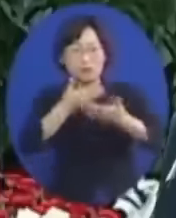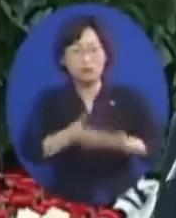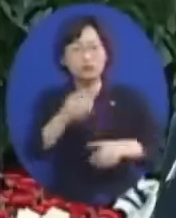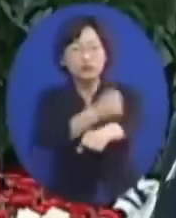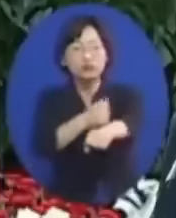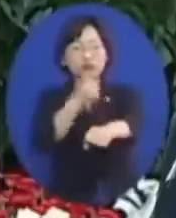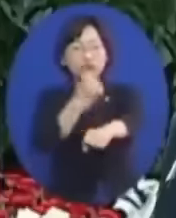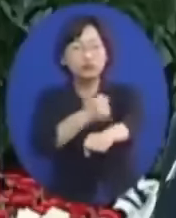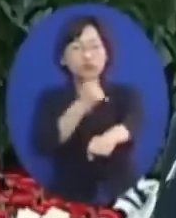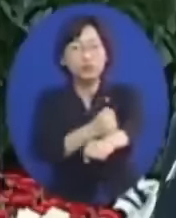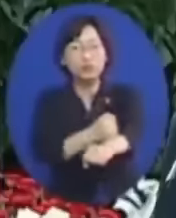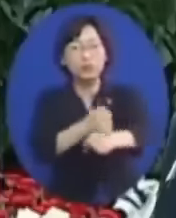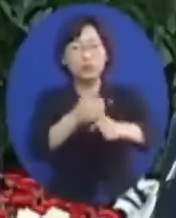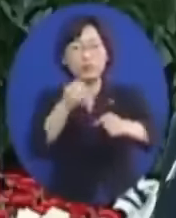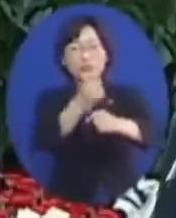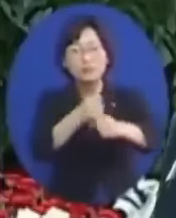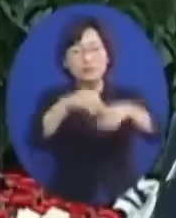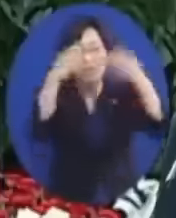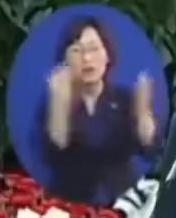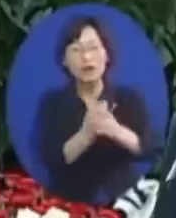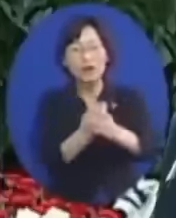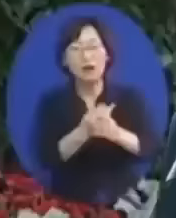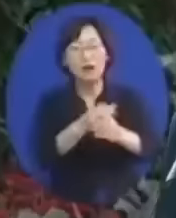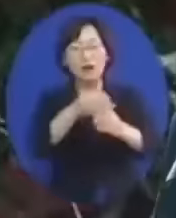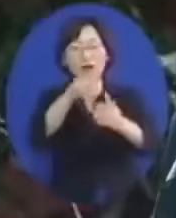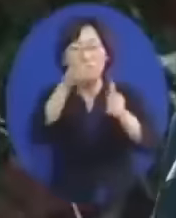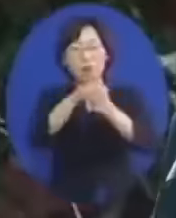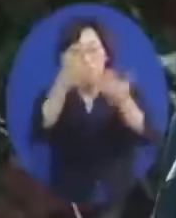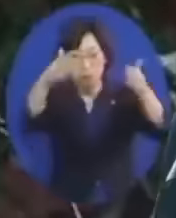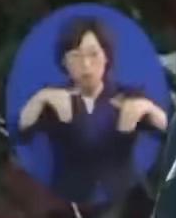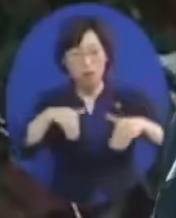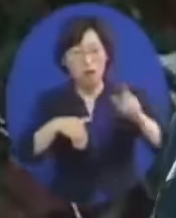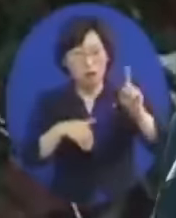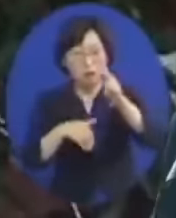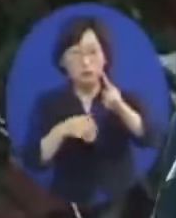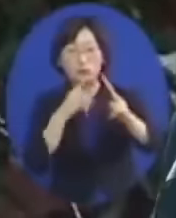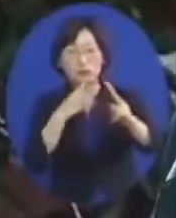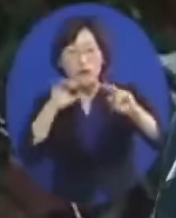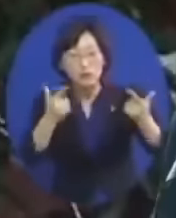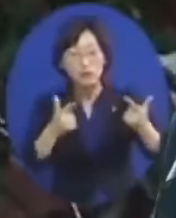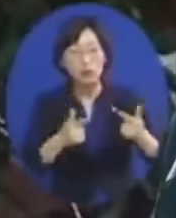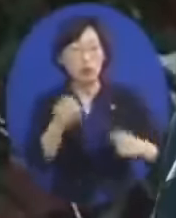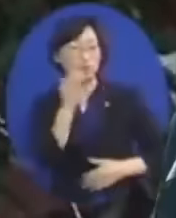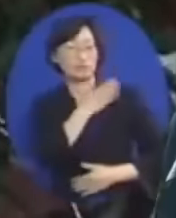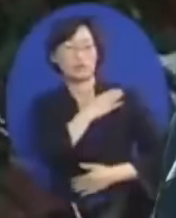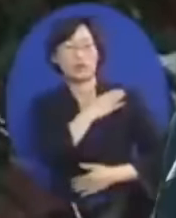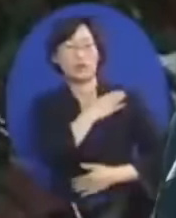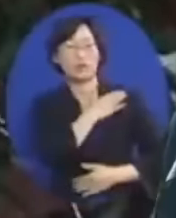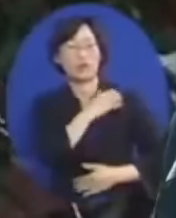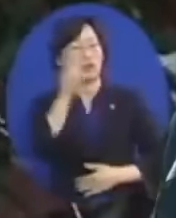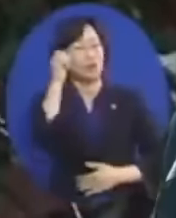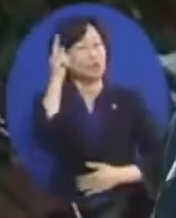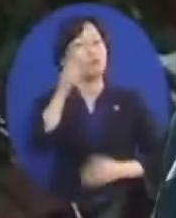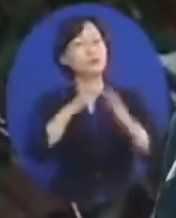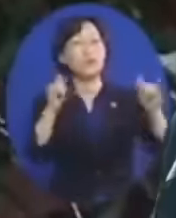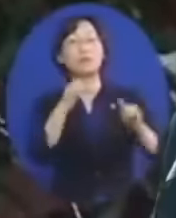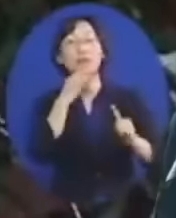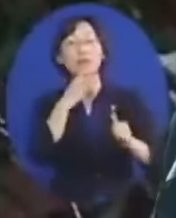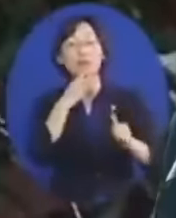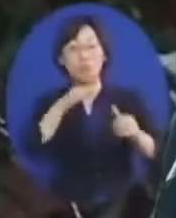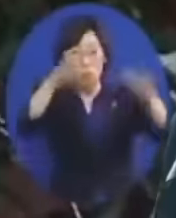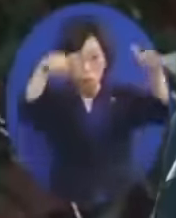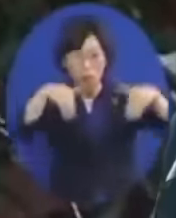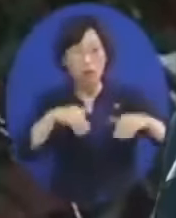무거운 짐진 자는 다 내게로 오라. 한두 명만 오라는 것도 아니고, 부자와 훌륭한 사람은 오라는 것도